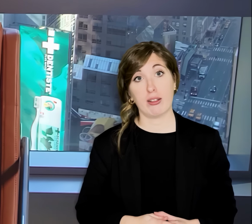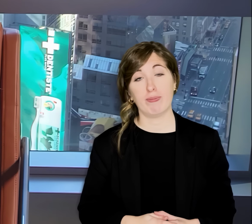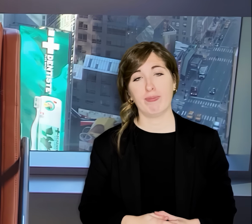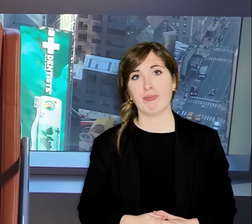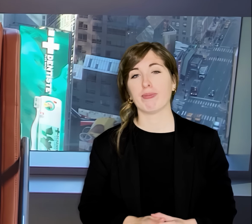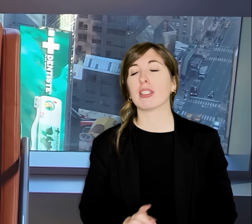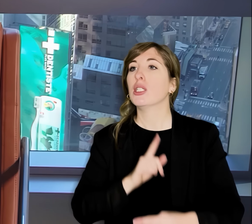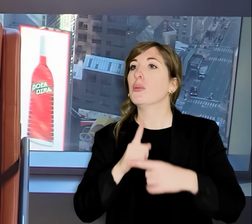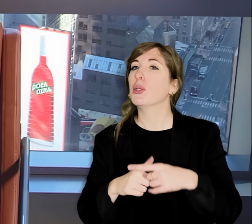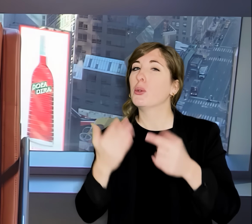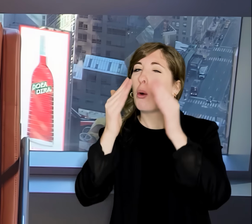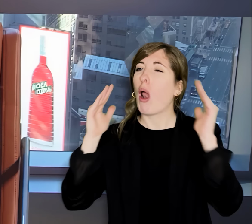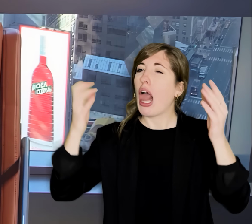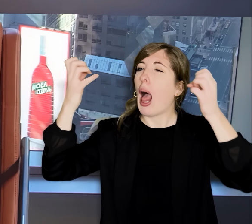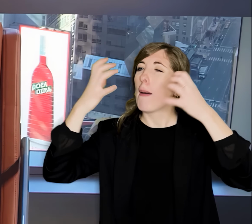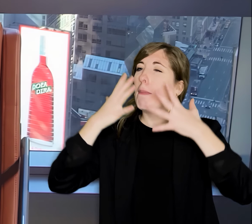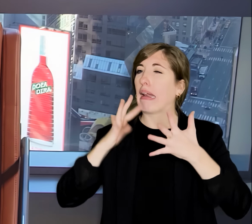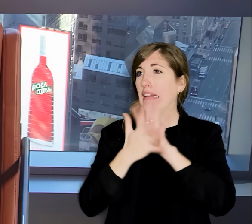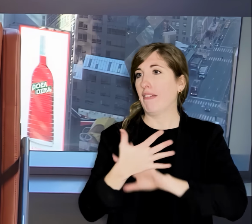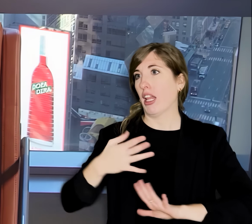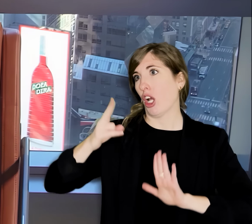le lampade fanno diventare